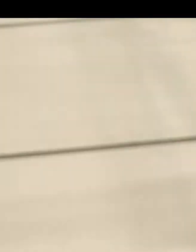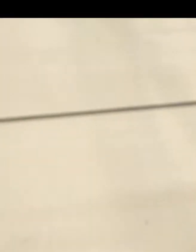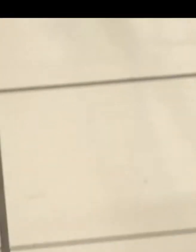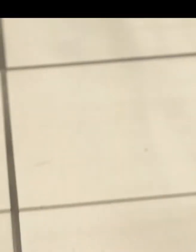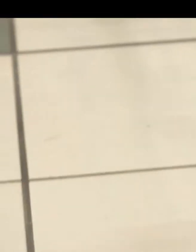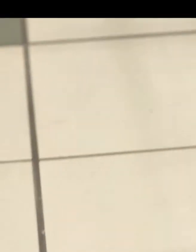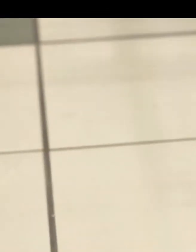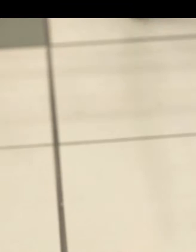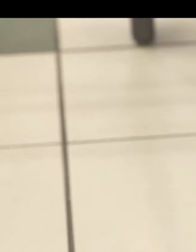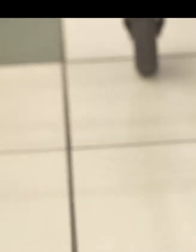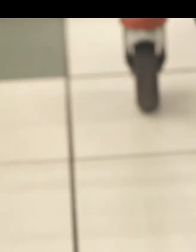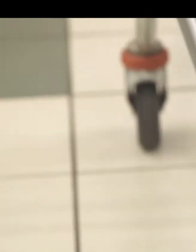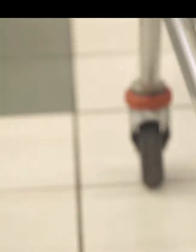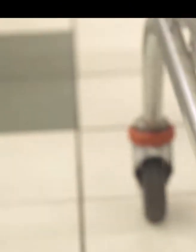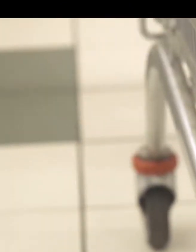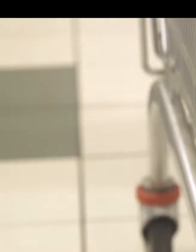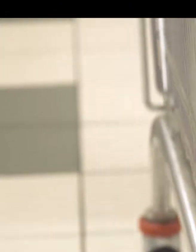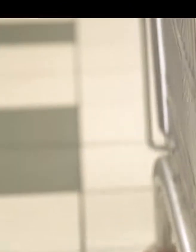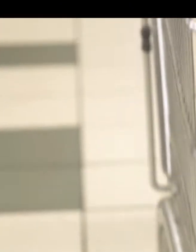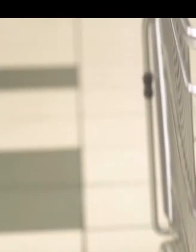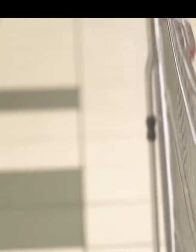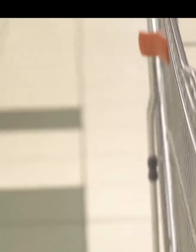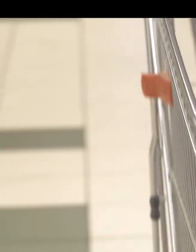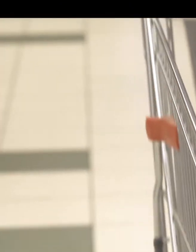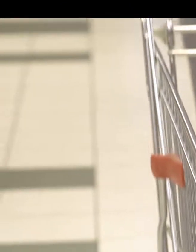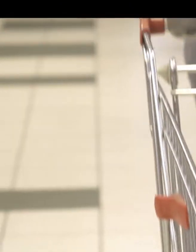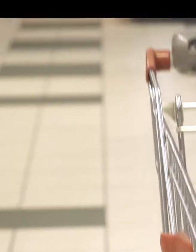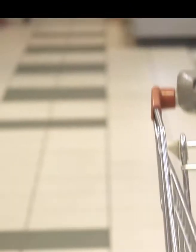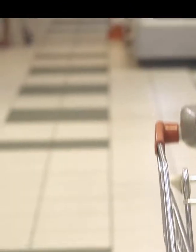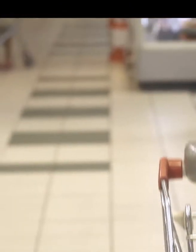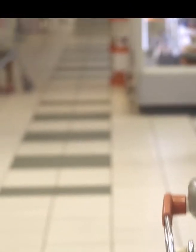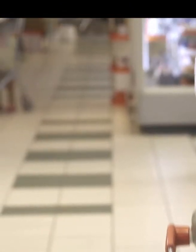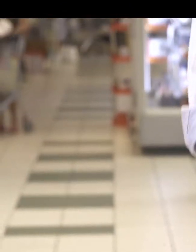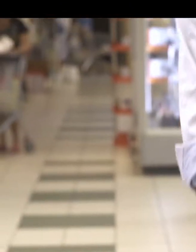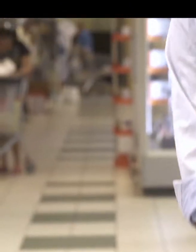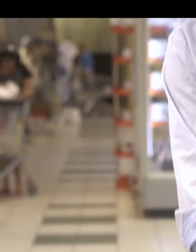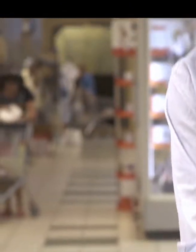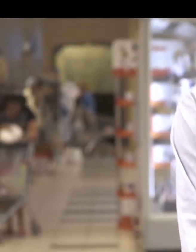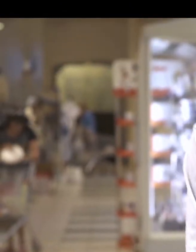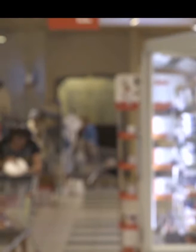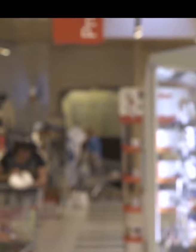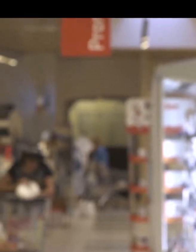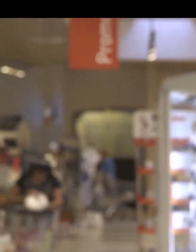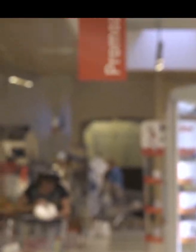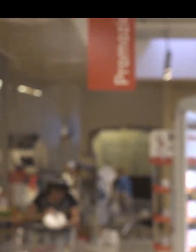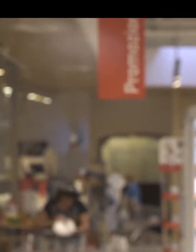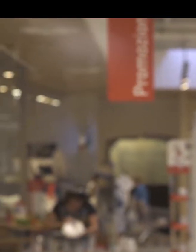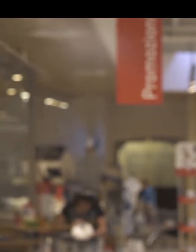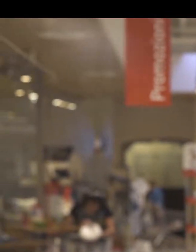Giovanni è al supermercato. Con il carrello ancora vuoto, si aggira senza troppa convinzione tra gli